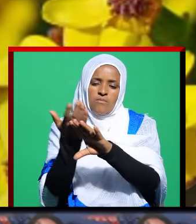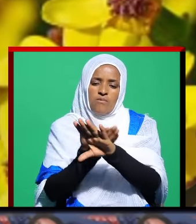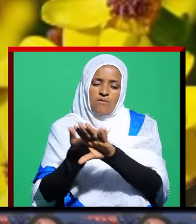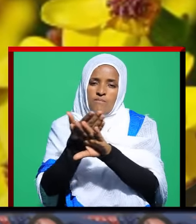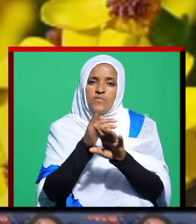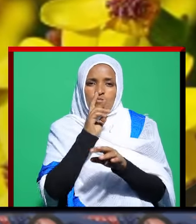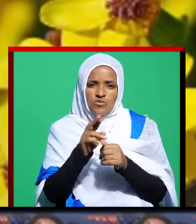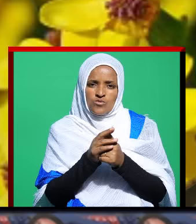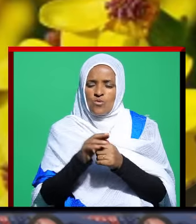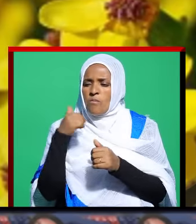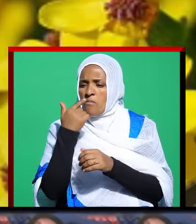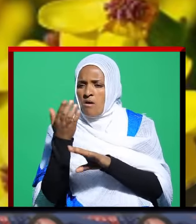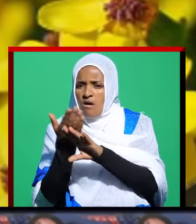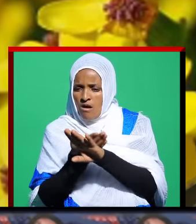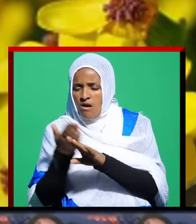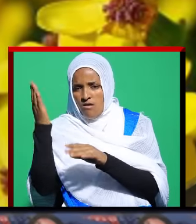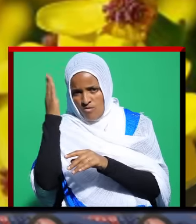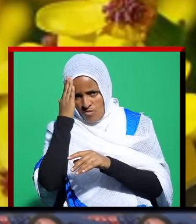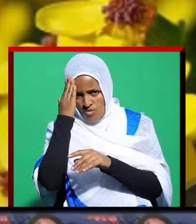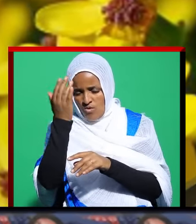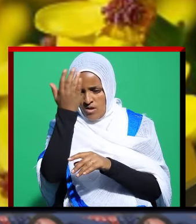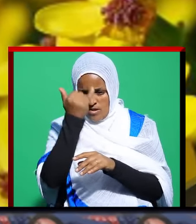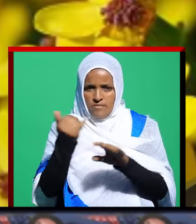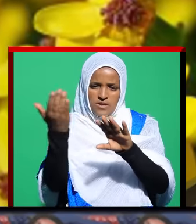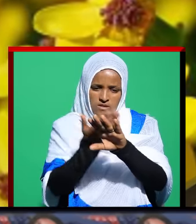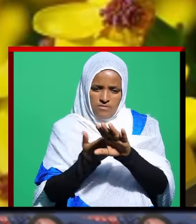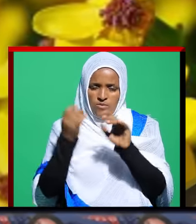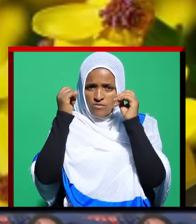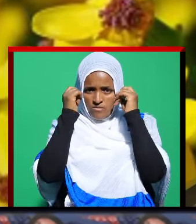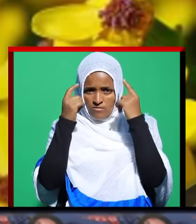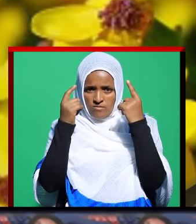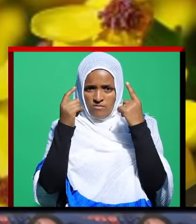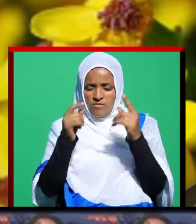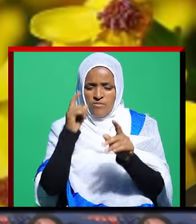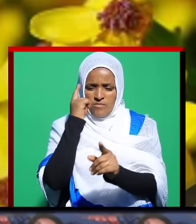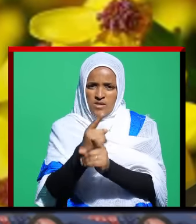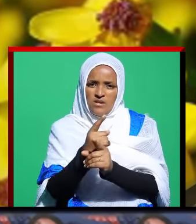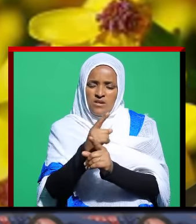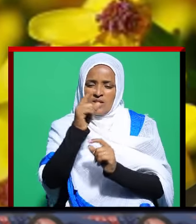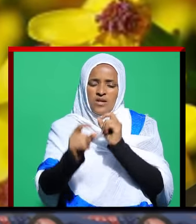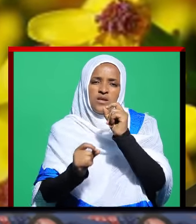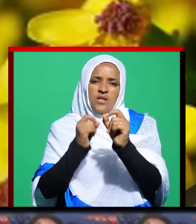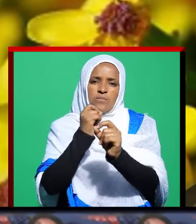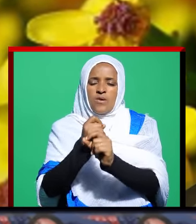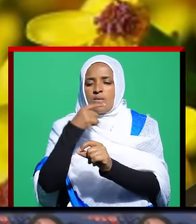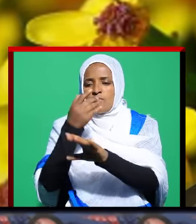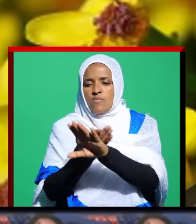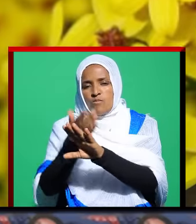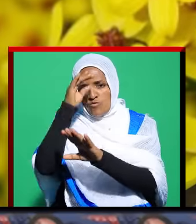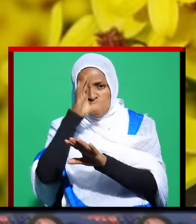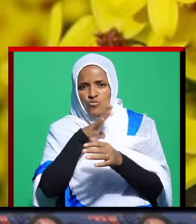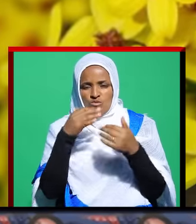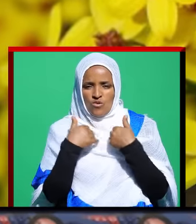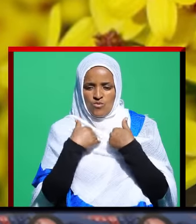ናቸው። ከማን እንደሚለመን አውቀው ለምን እንደሚለመንም ተረድተው በአግባቡ እድሜ የሚለምኑ ሰዎች